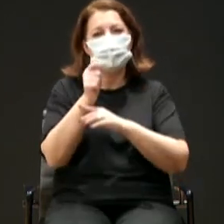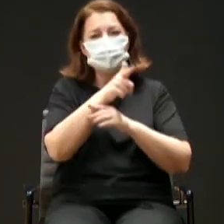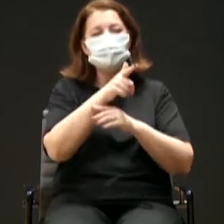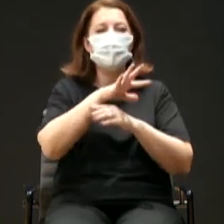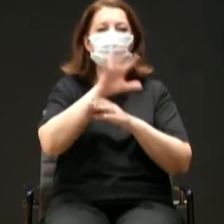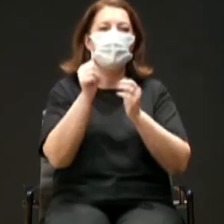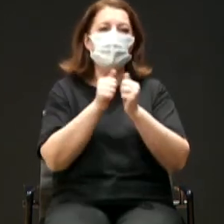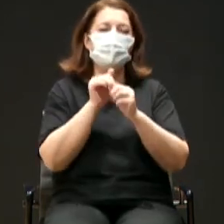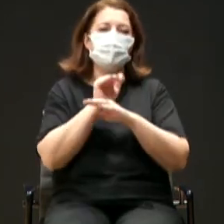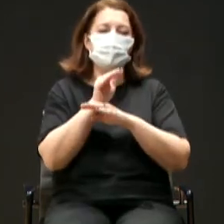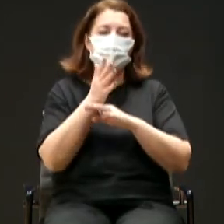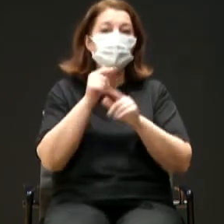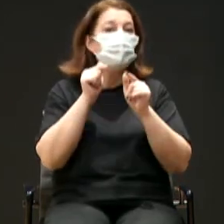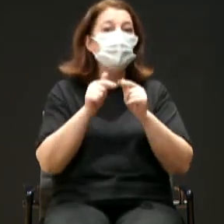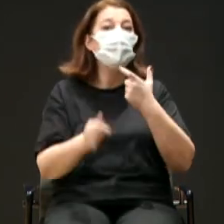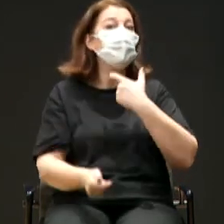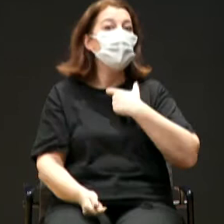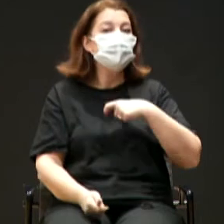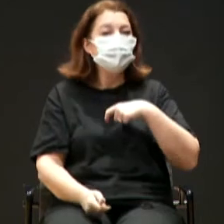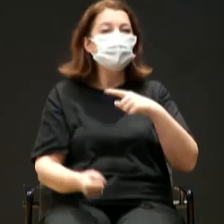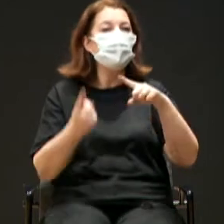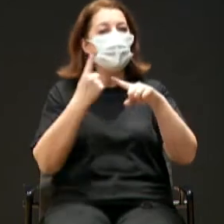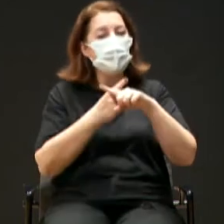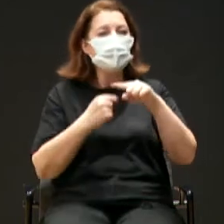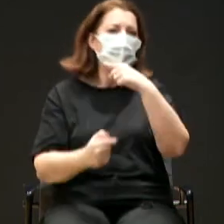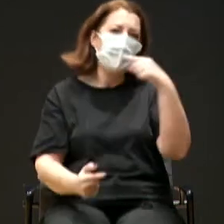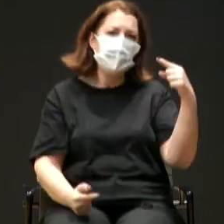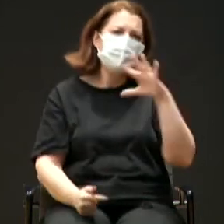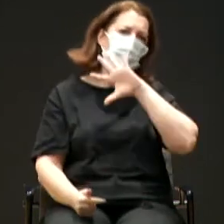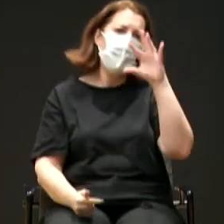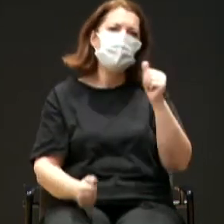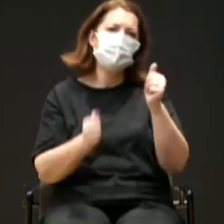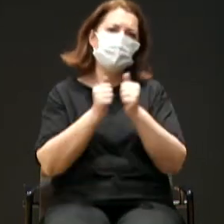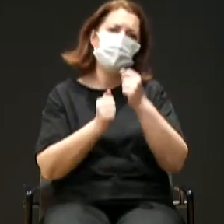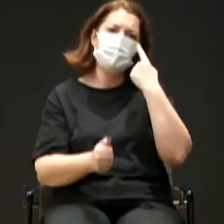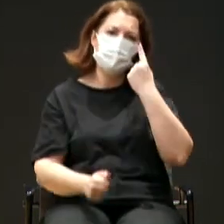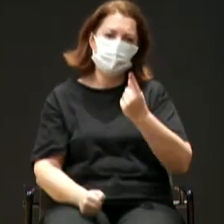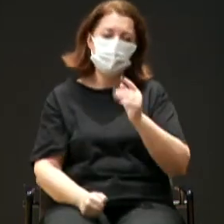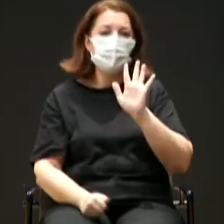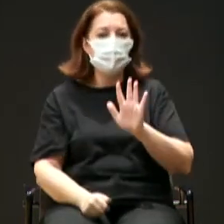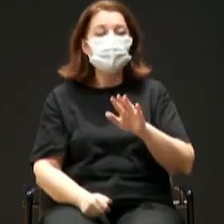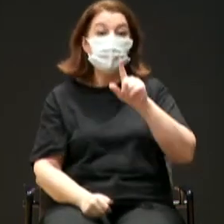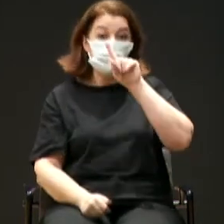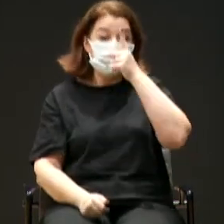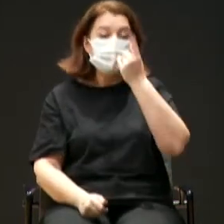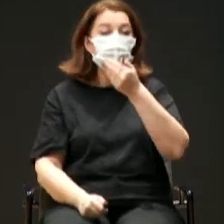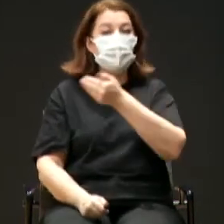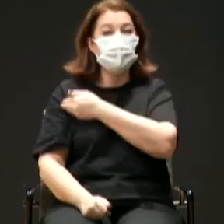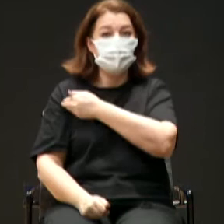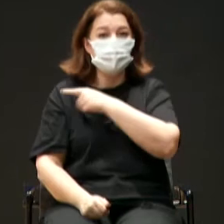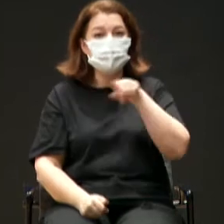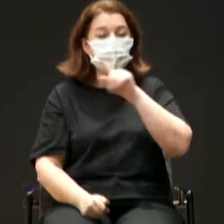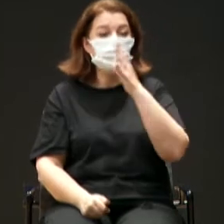yaşıyoruz. İlçemizin özelinde artılar, eksiler hepsini birlikte görüyoruz. Yalnız